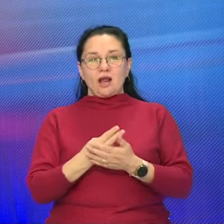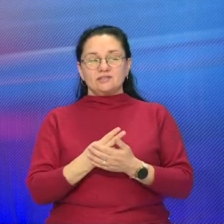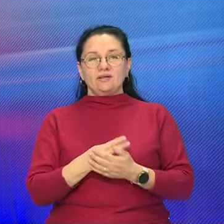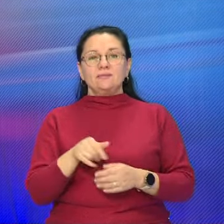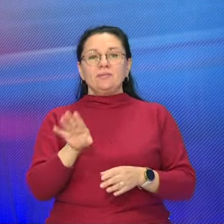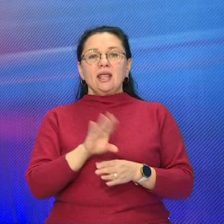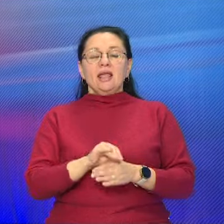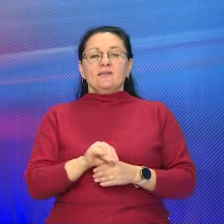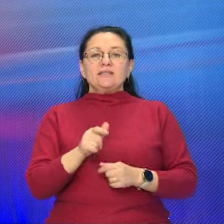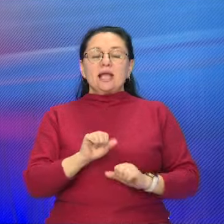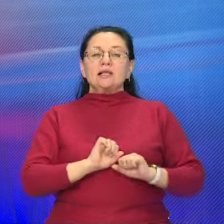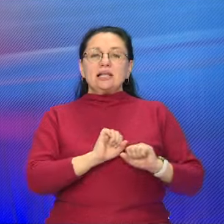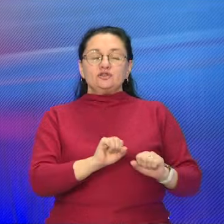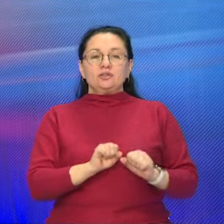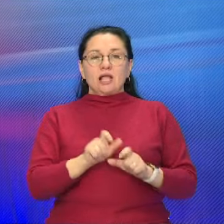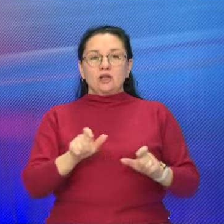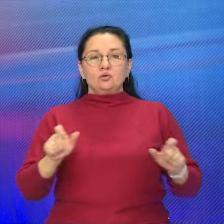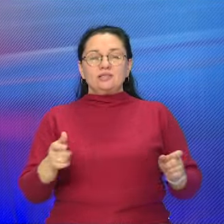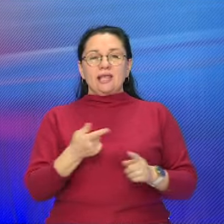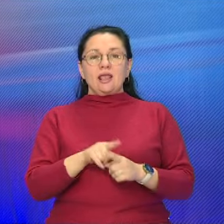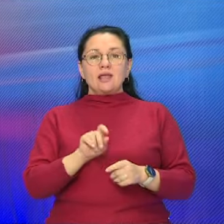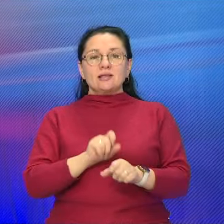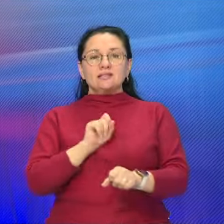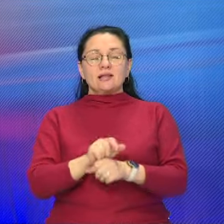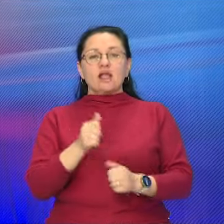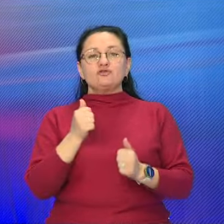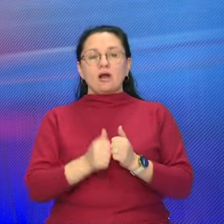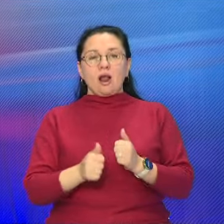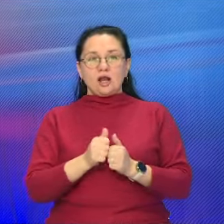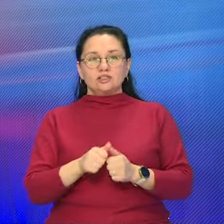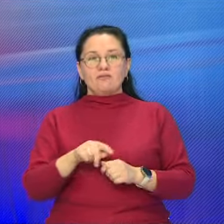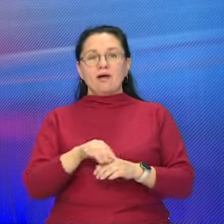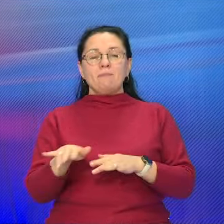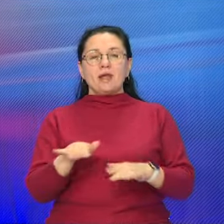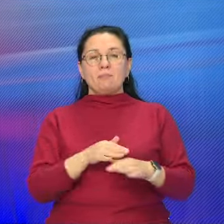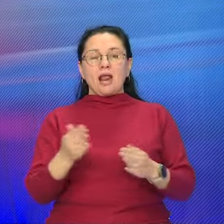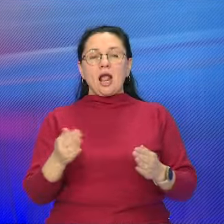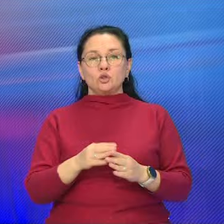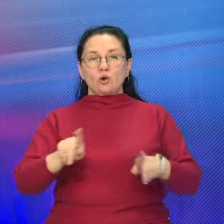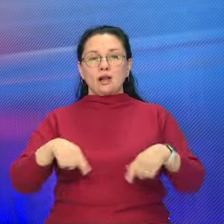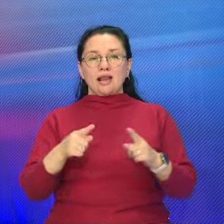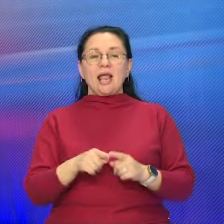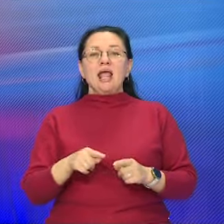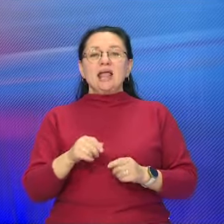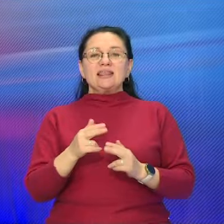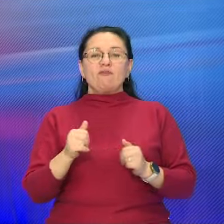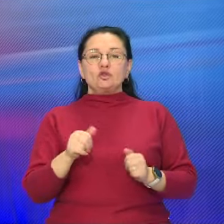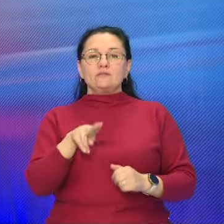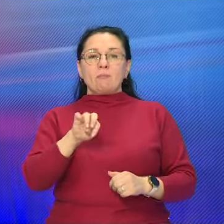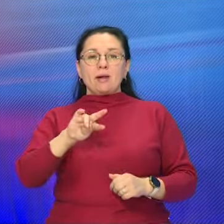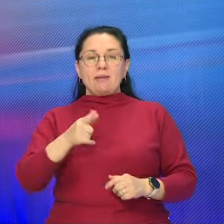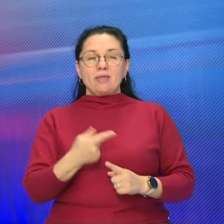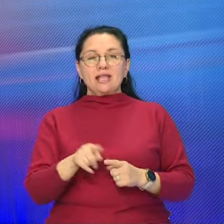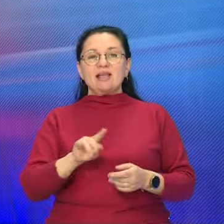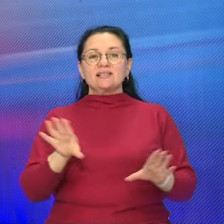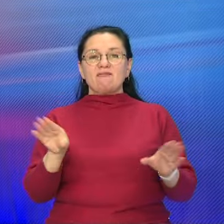Выхование громадян и соправдных патриотов. Это задача каждого мероприемства, организованного Центром творчества детей и молоди «Промень». Содействуют